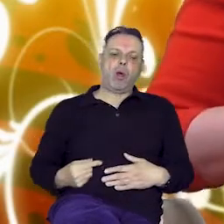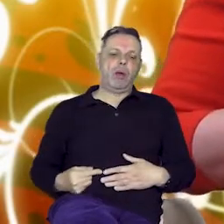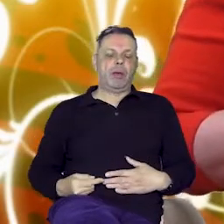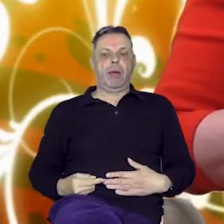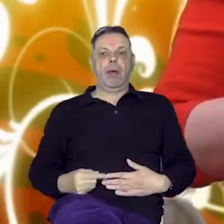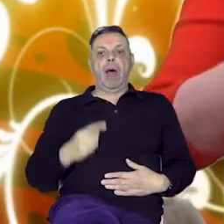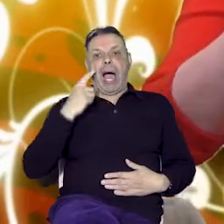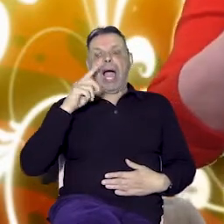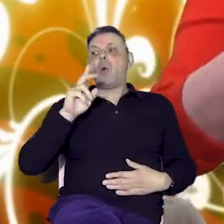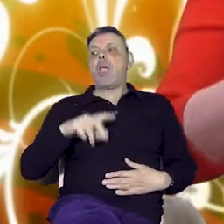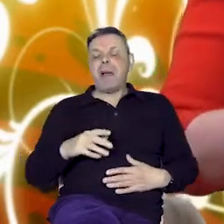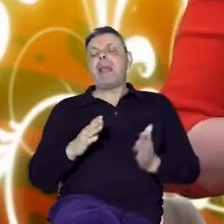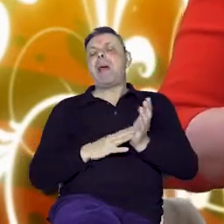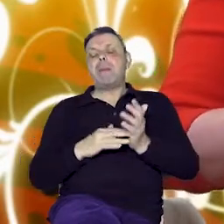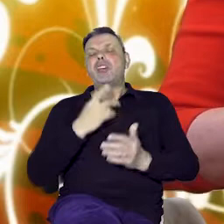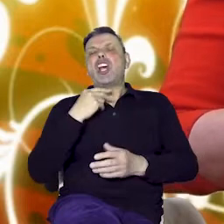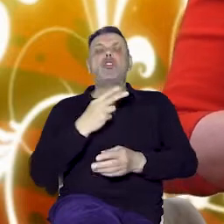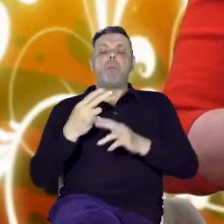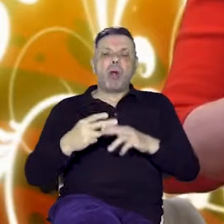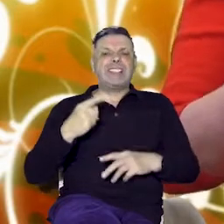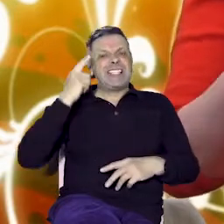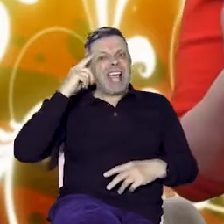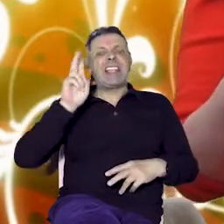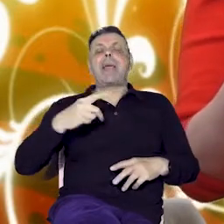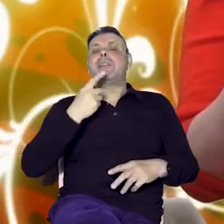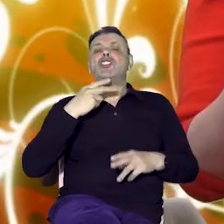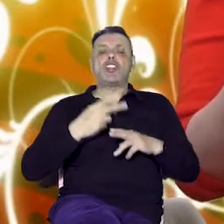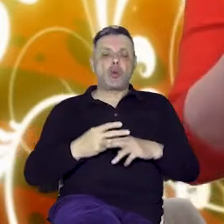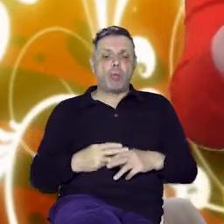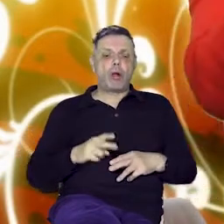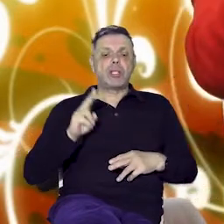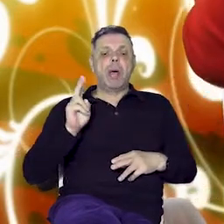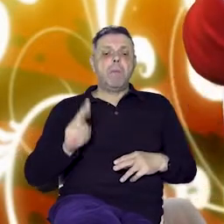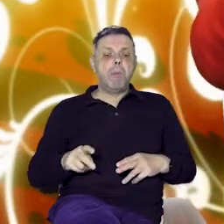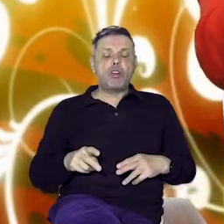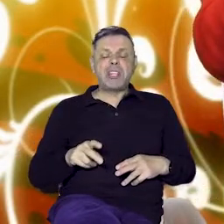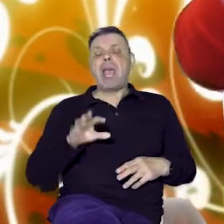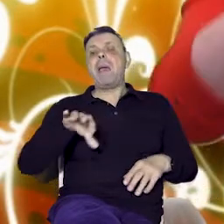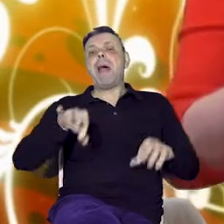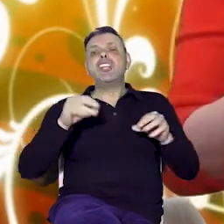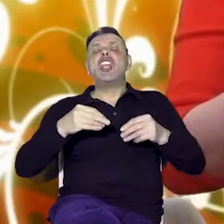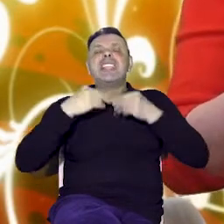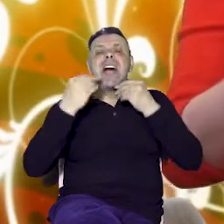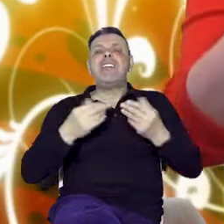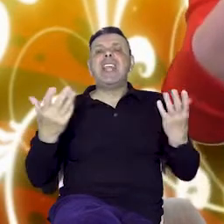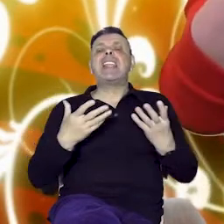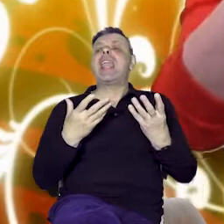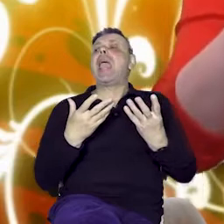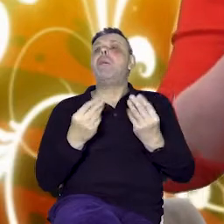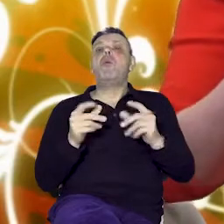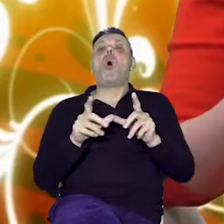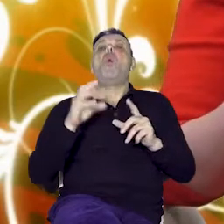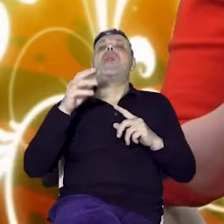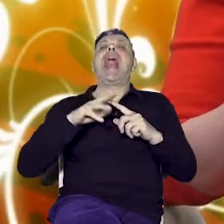imate hiperuricemiju, i ako znate da imate hiperuricemiju, zaista možete na internetu naći savjete gdje je jako puno urata. Da. I